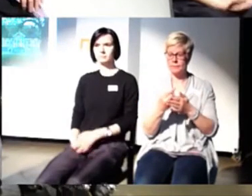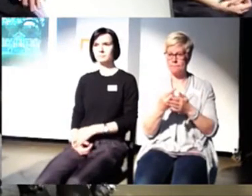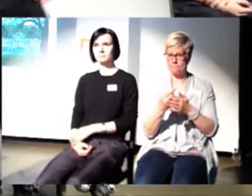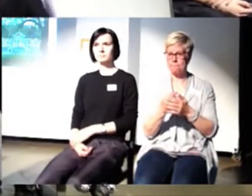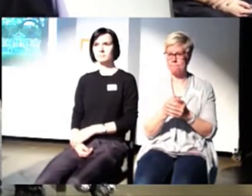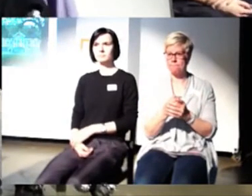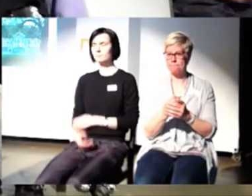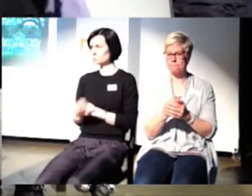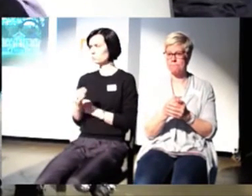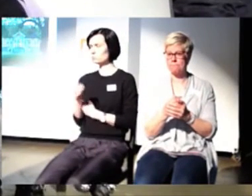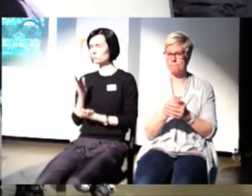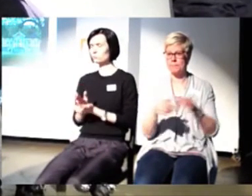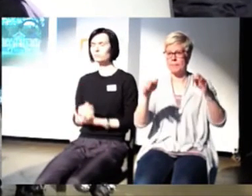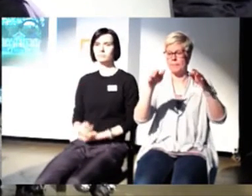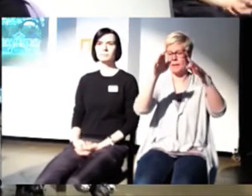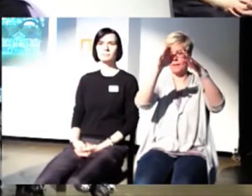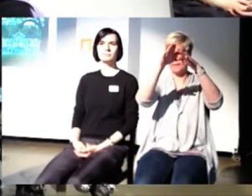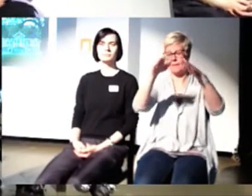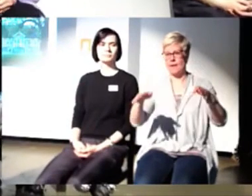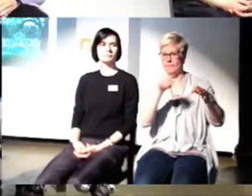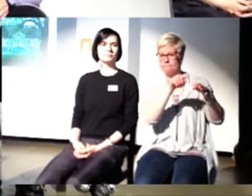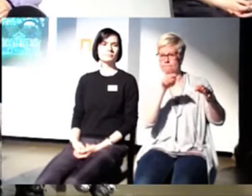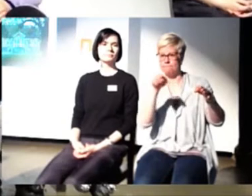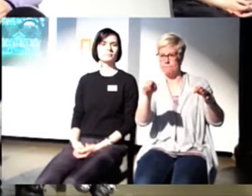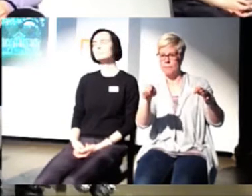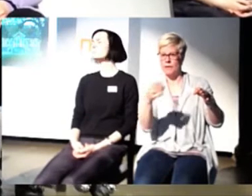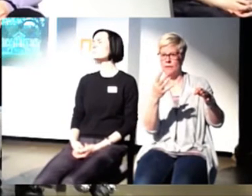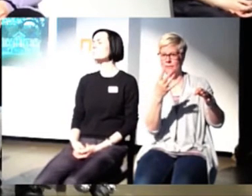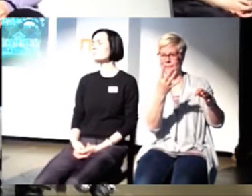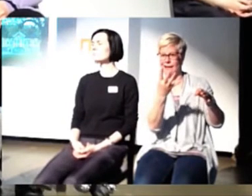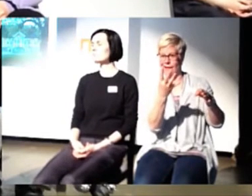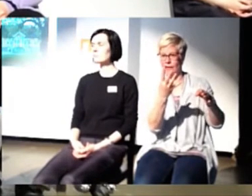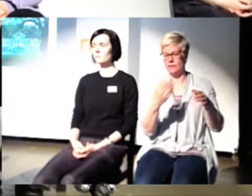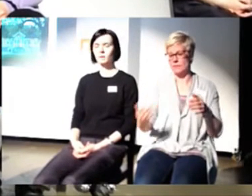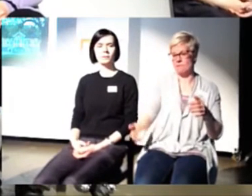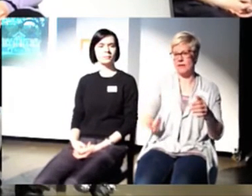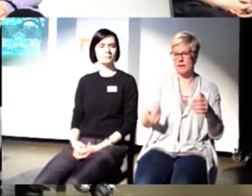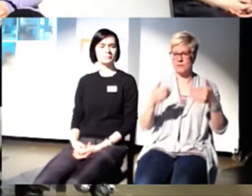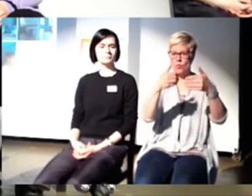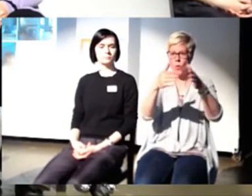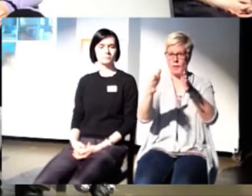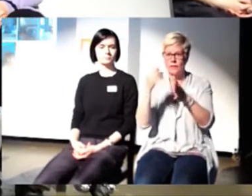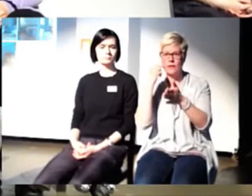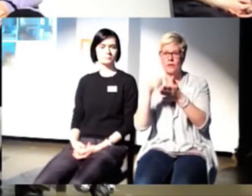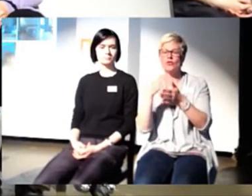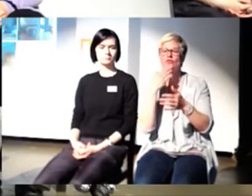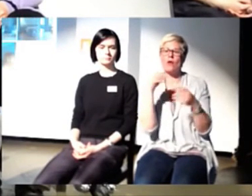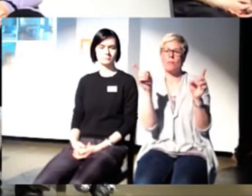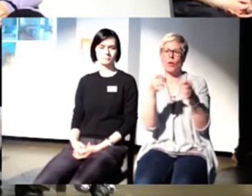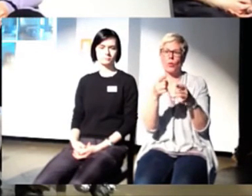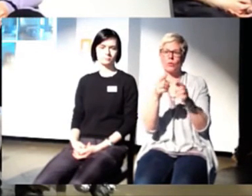Siellä ovat sitten neljä vierashuoneet tarkoitettu lyhyellä visiittillä. Ja